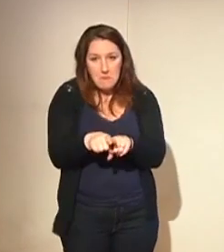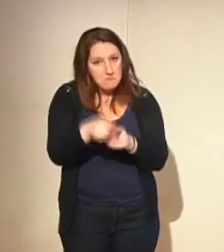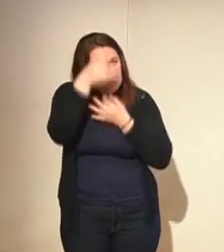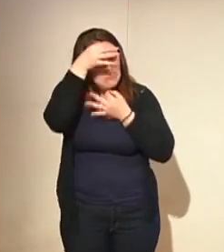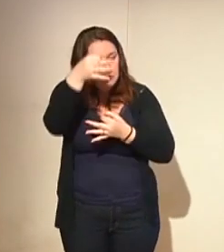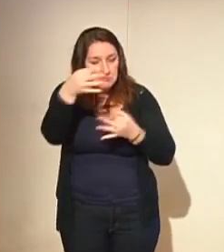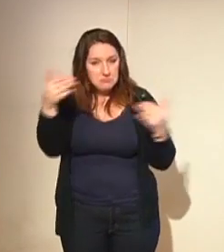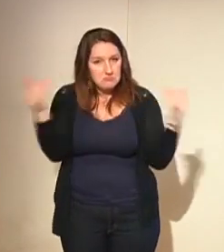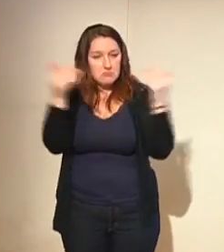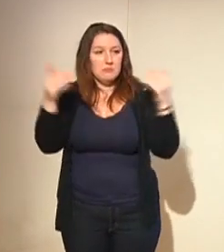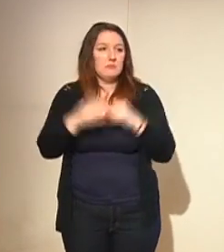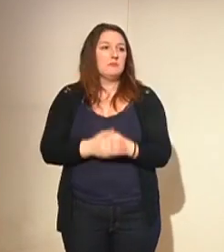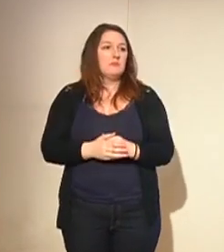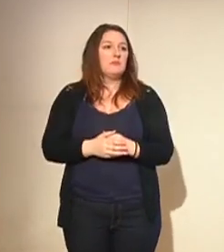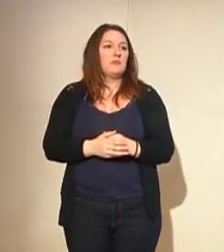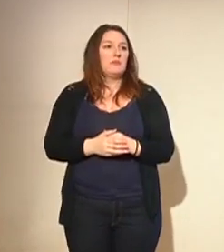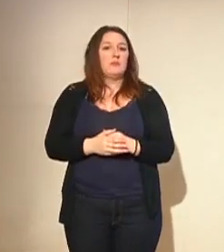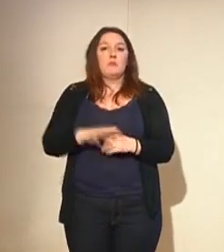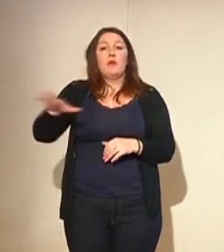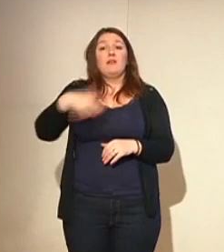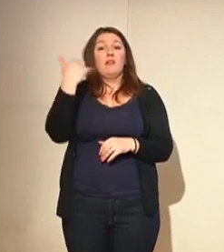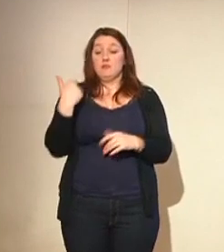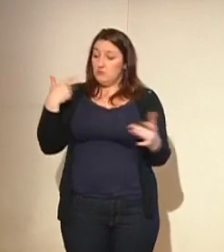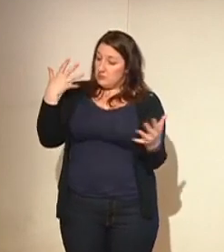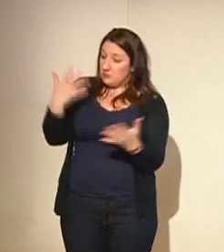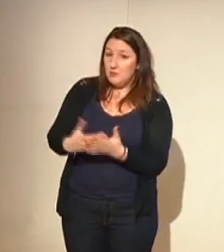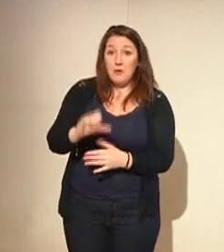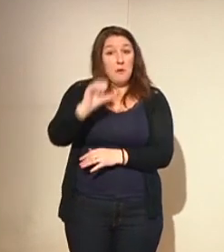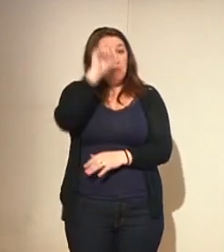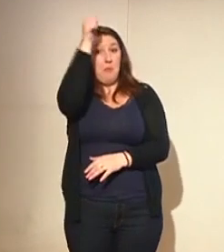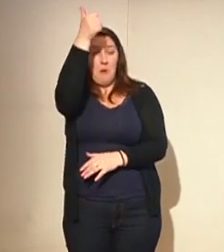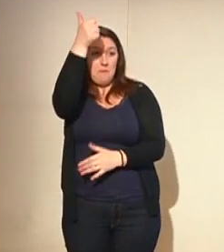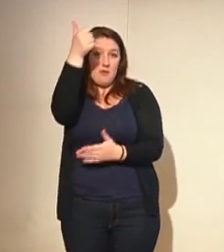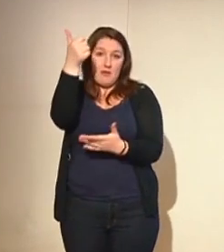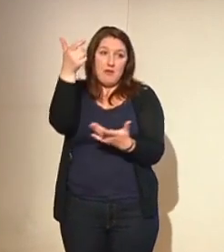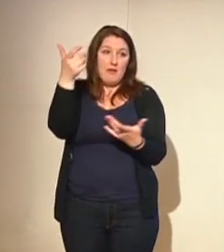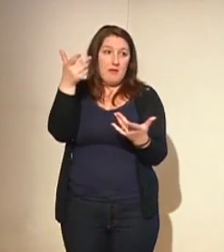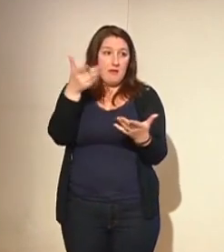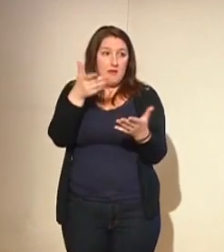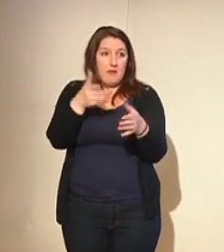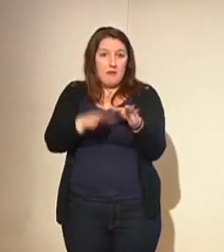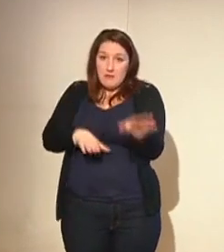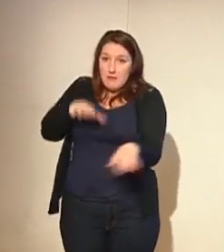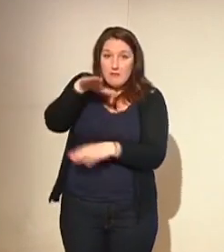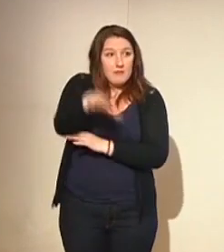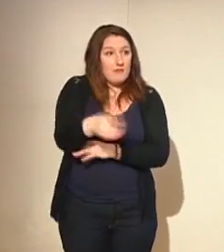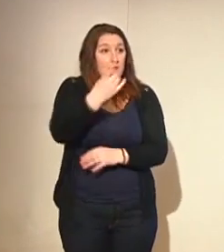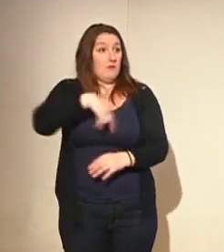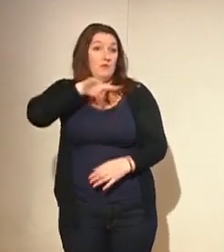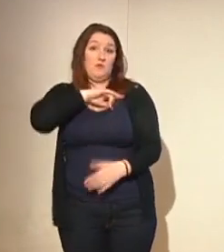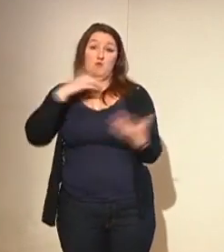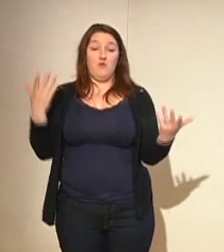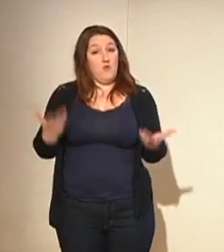voici une première preuve que nous la majorité municipale ferons ce que nous avons dit en